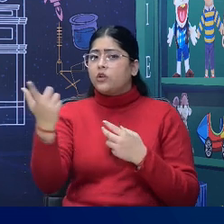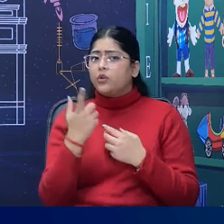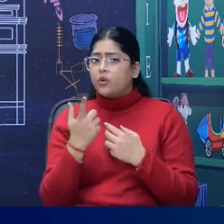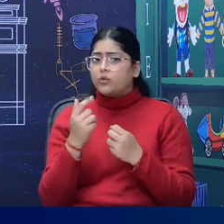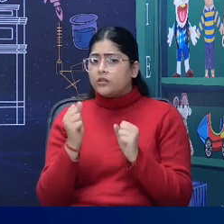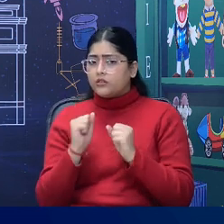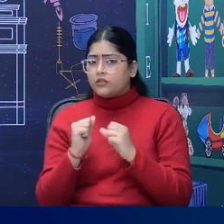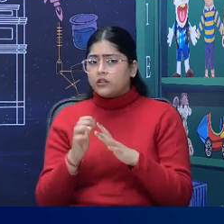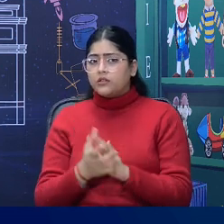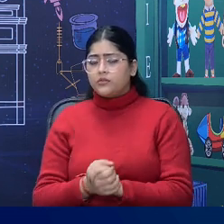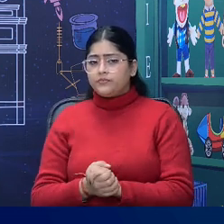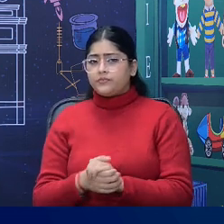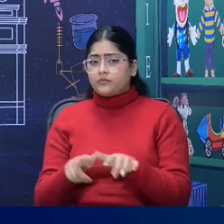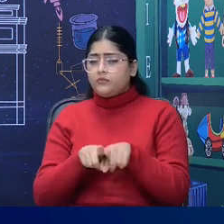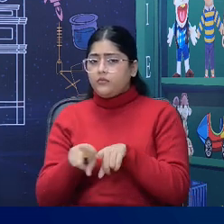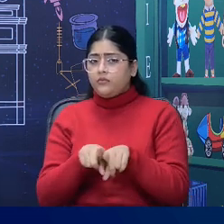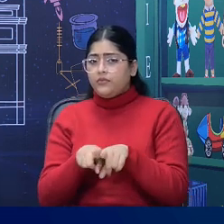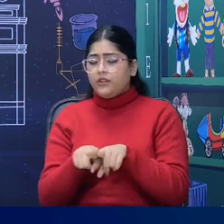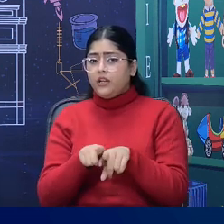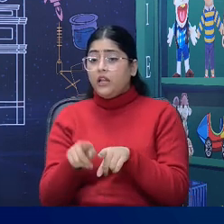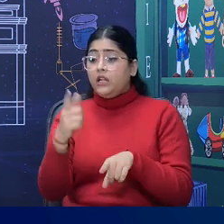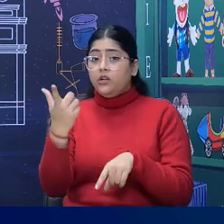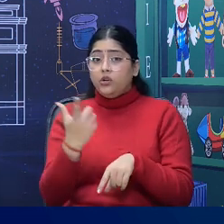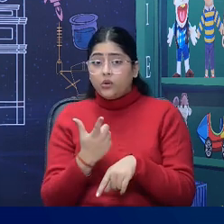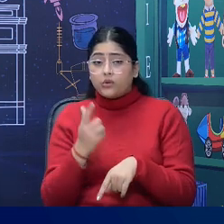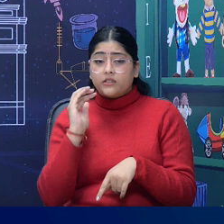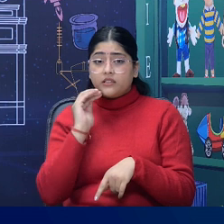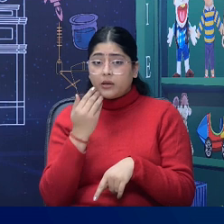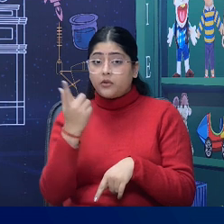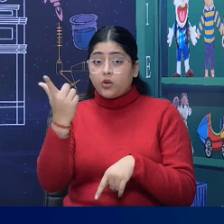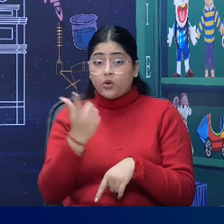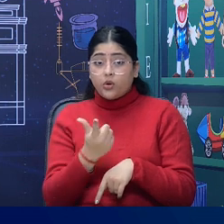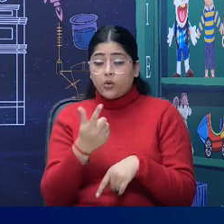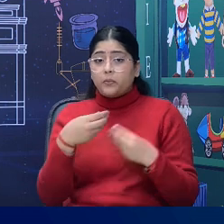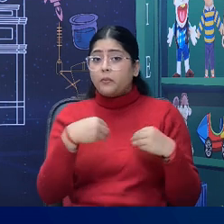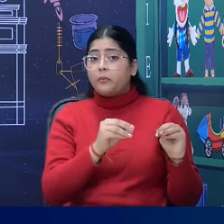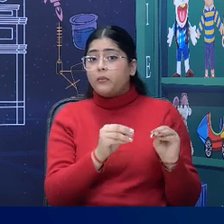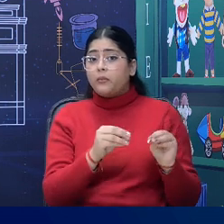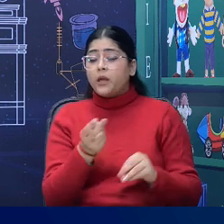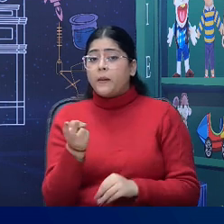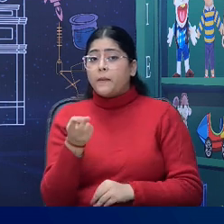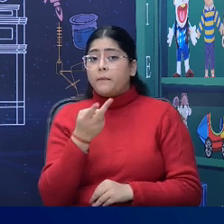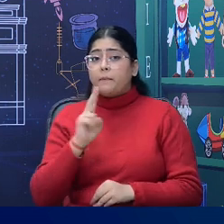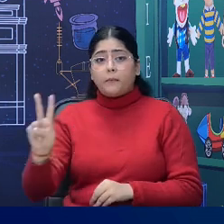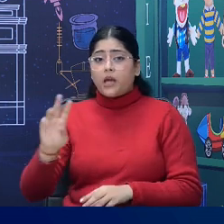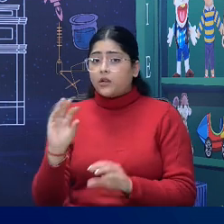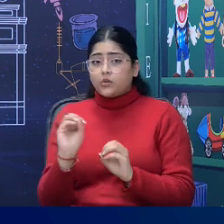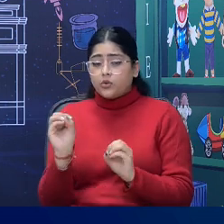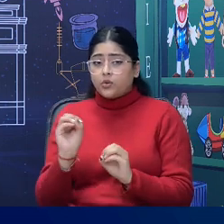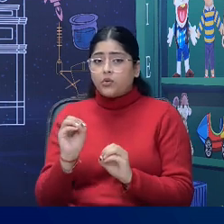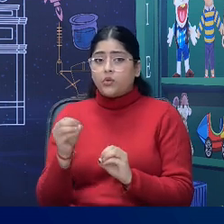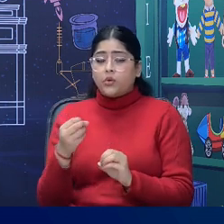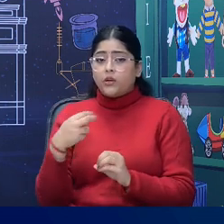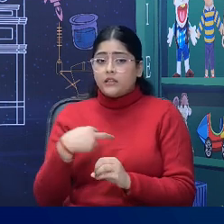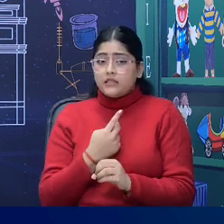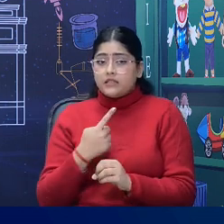गया अक्सर लोग क्या करते हैं आपने देखा होगा कि उधार लेने के बाद उधार नहीं चुका सकने की सूरत में इधर-उधर भागने लगते हैं अपने आप को छुपाने